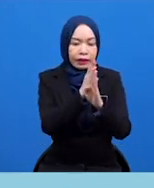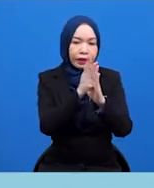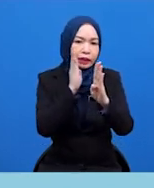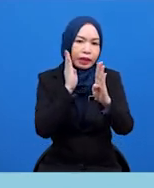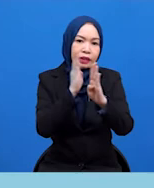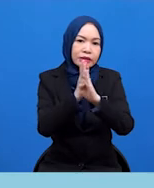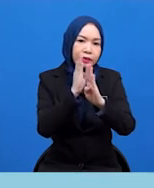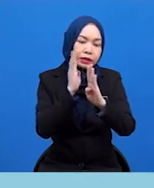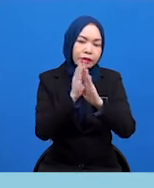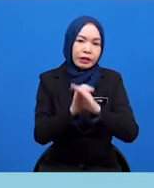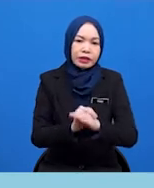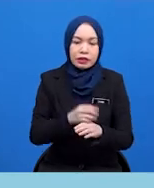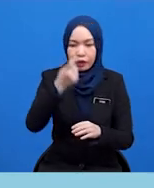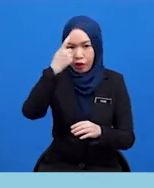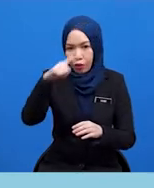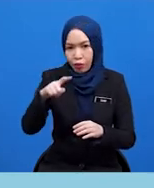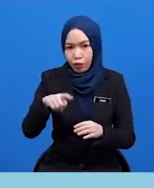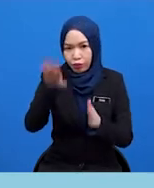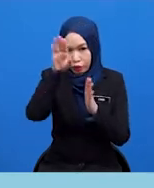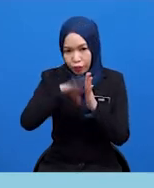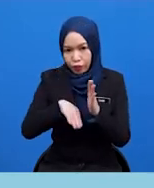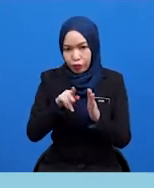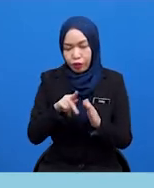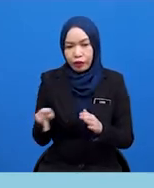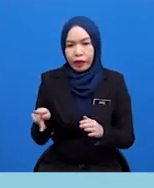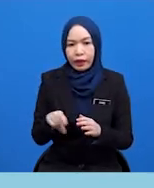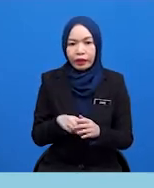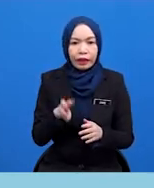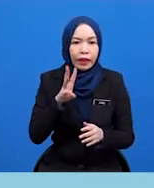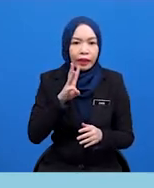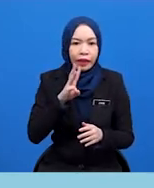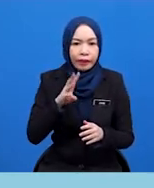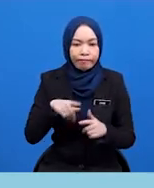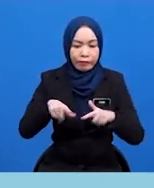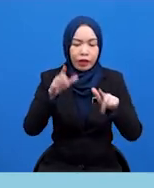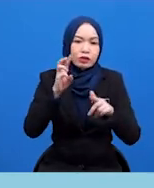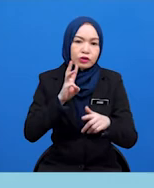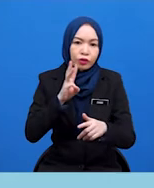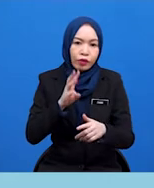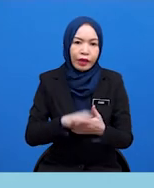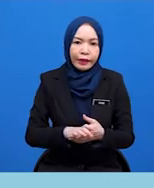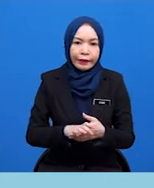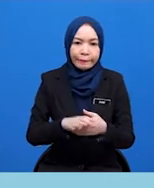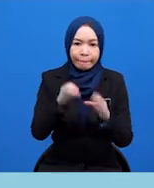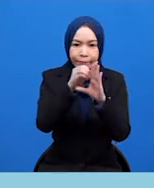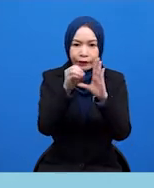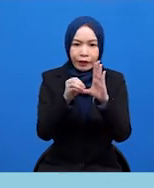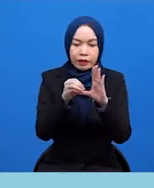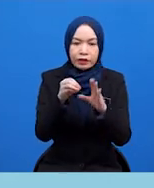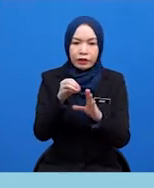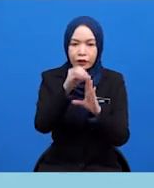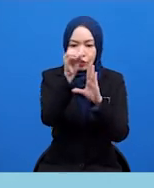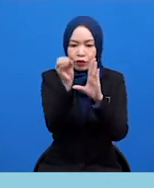kontur untuk mengurangkan halaju larian air permukaan. Cerun teres yang dibina